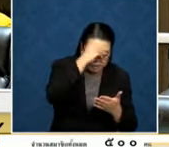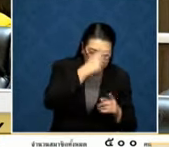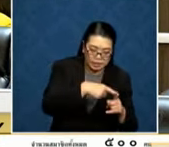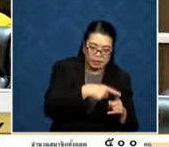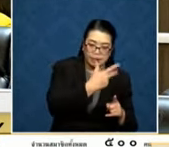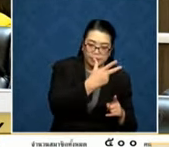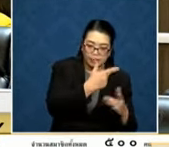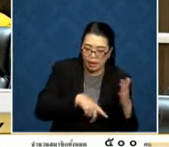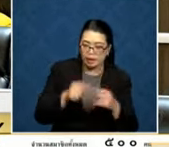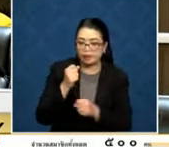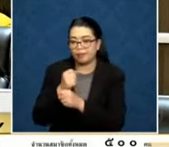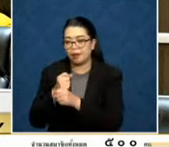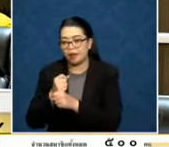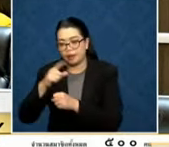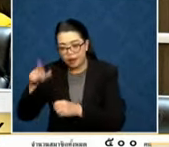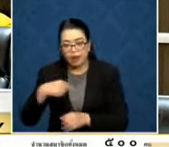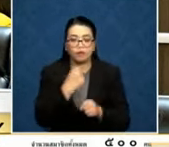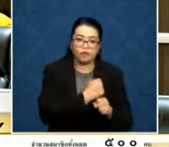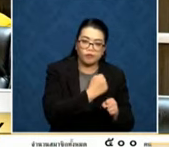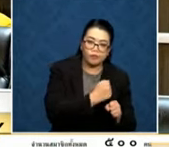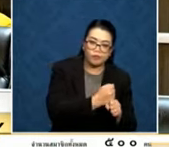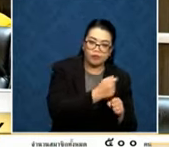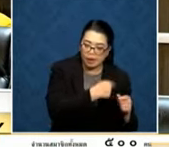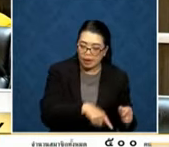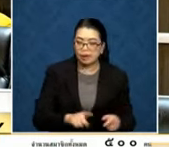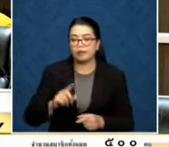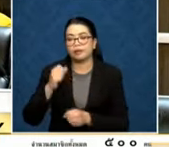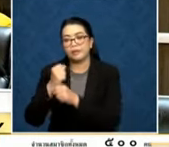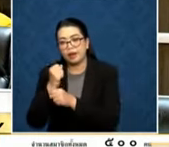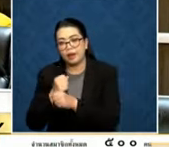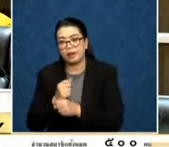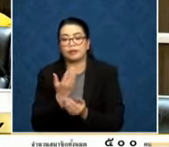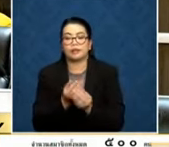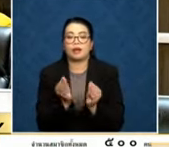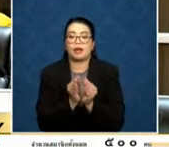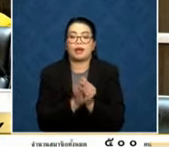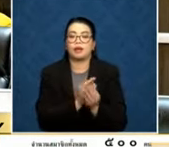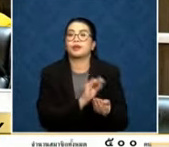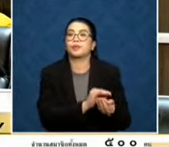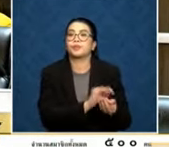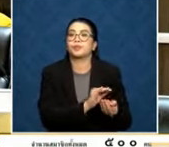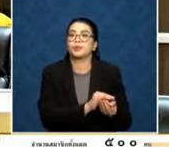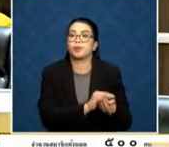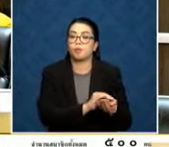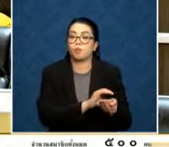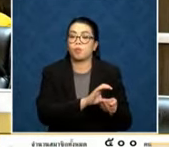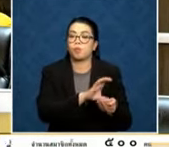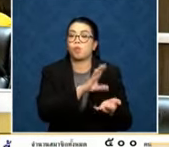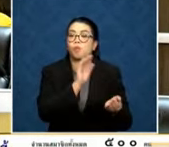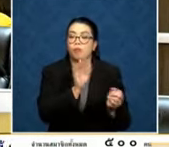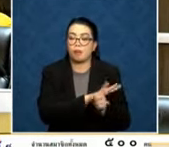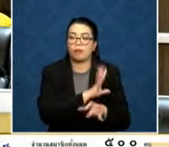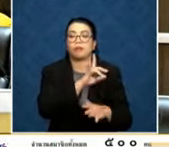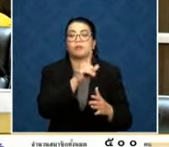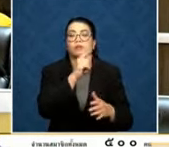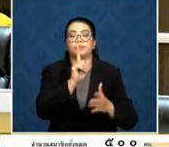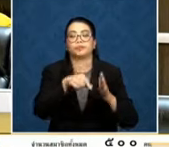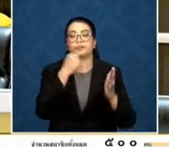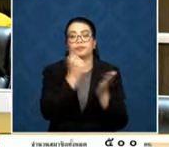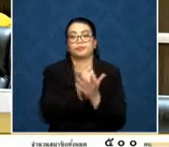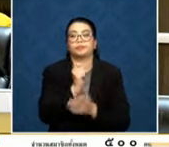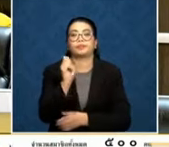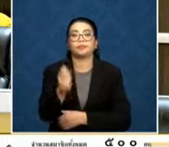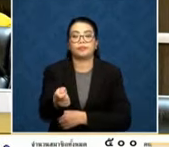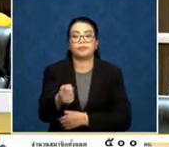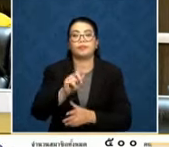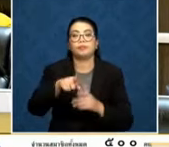ก็ไปทำงานออกมาฝึกออกมาต่ออีก 3เดือนพอถึงระดับนั้นเนี่ยครับเราก็ให้ปริญญาบัตรเรา